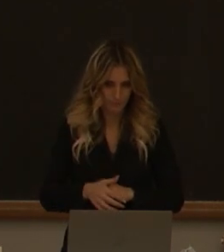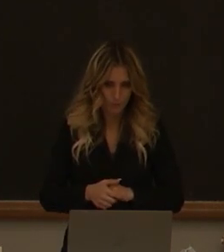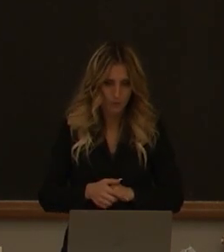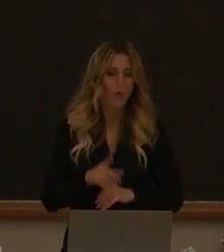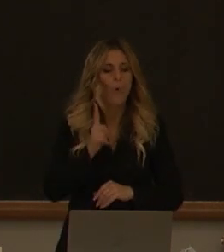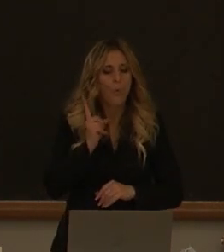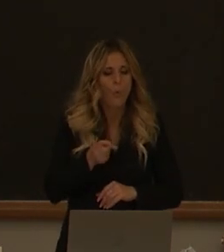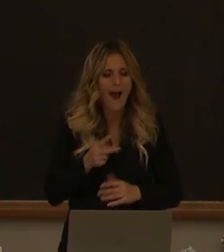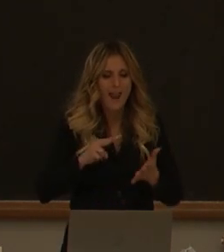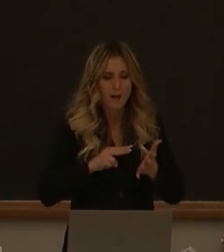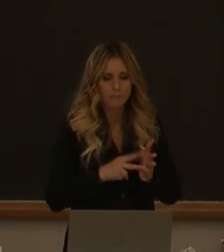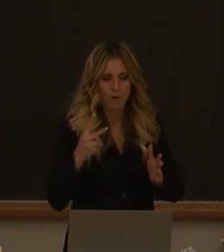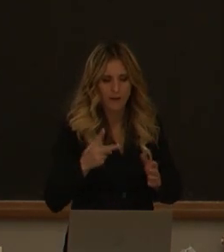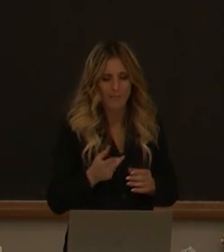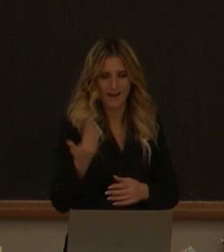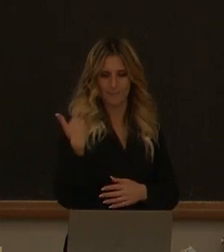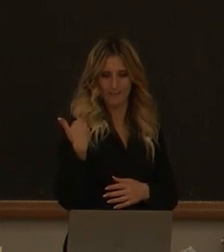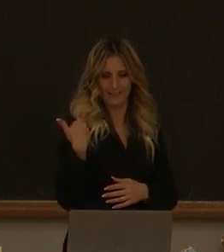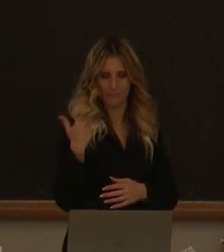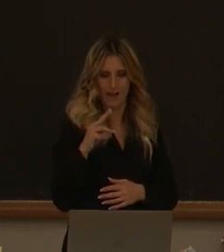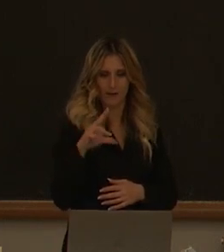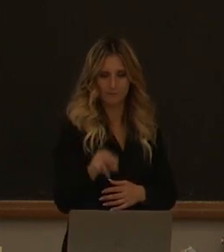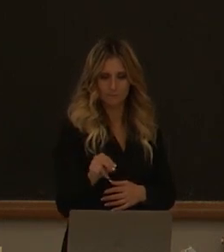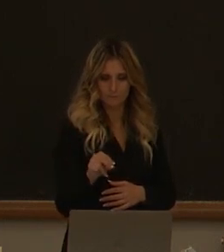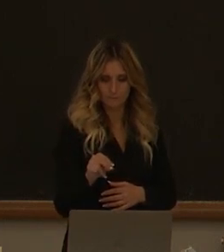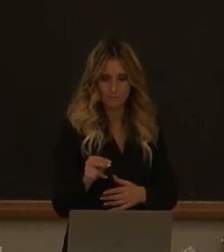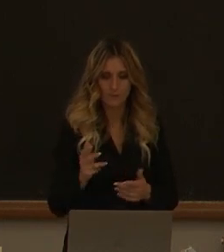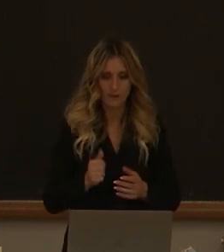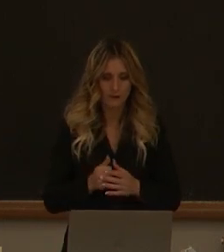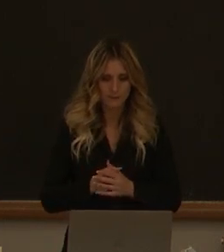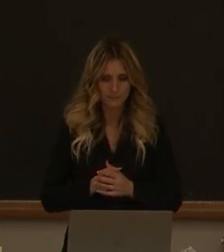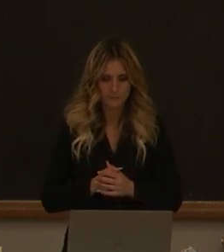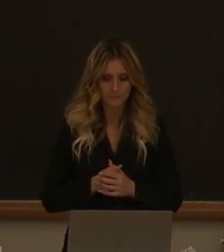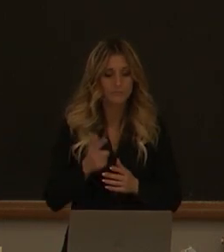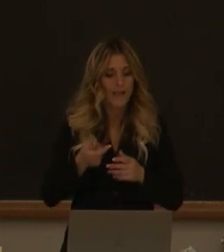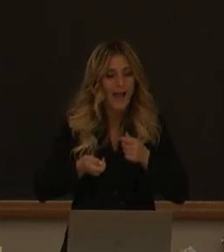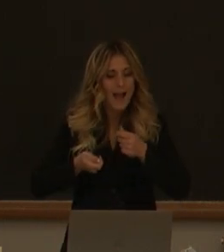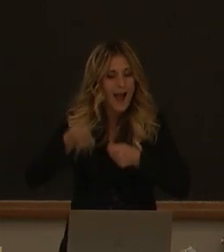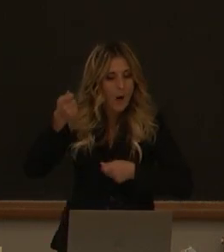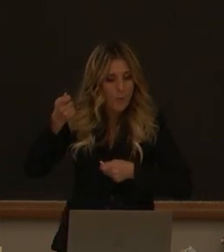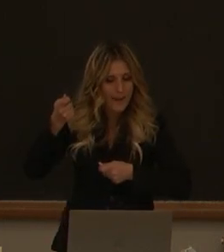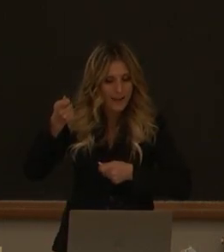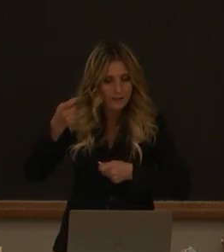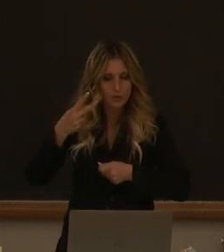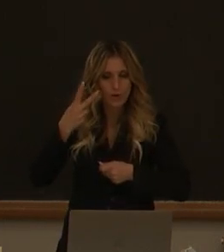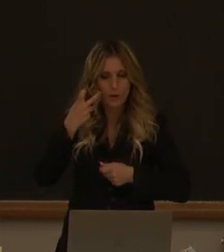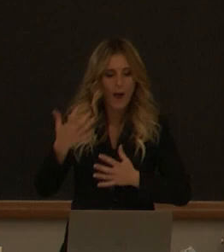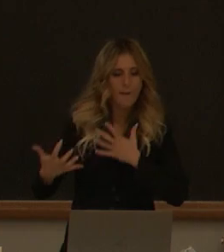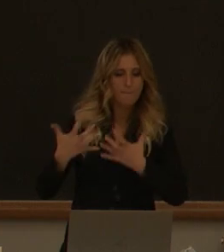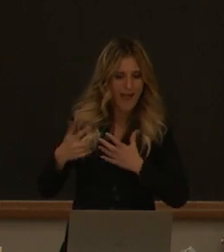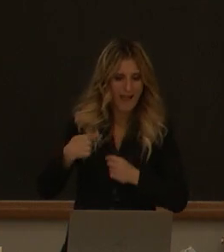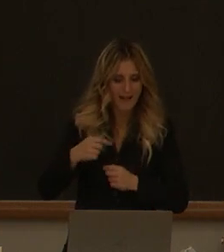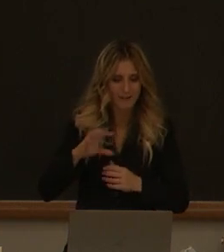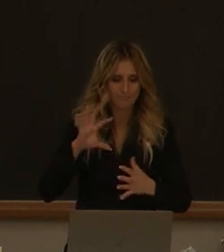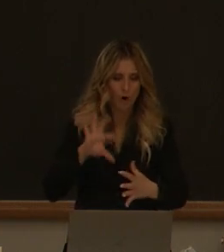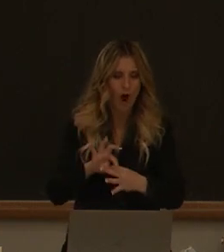Qual è il problema? Diciamo, prima si è parlato un po' di quella che è l'aumento nell'impatto della formazione.